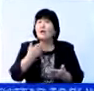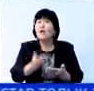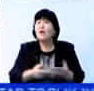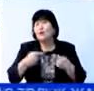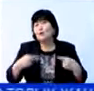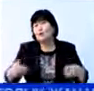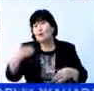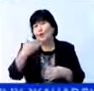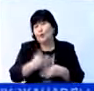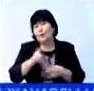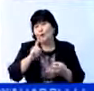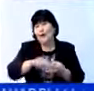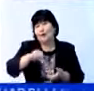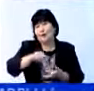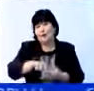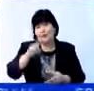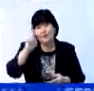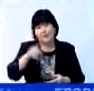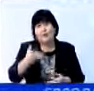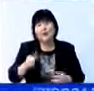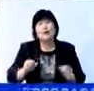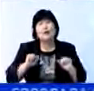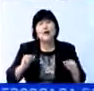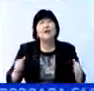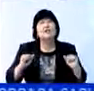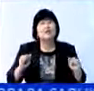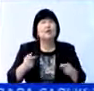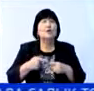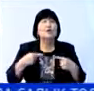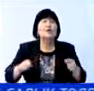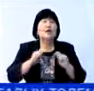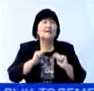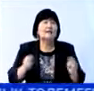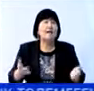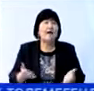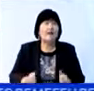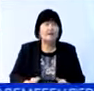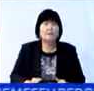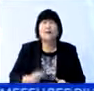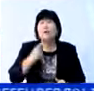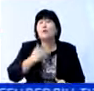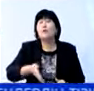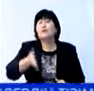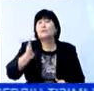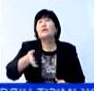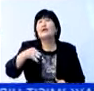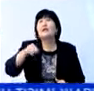түрлі қойылымдар арқылы көрсете білді. Сондай-ақ жаттығулар жасап, түрлі сыйлықтар алды. Семинар-тренингтің мақсаты